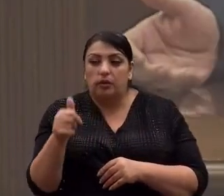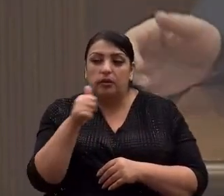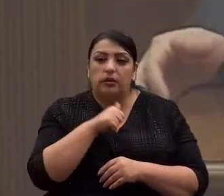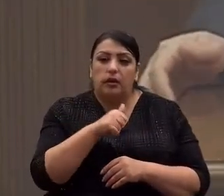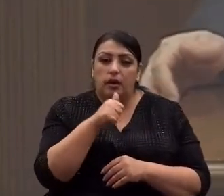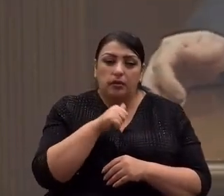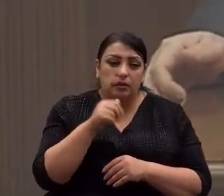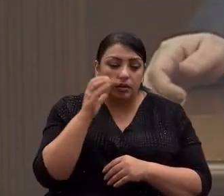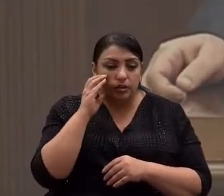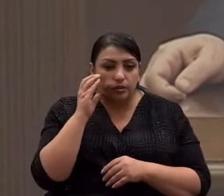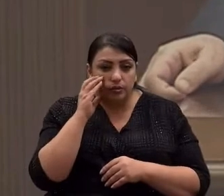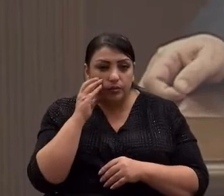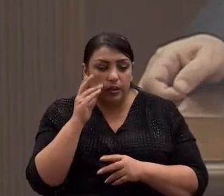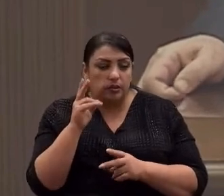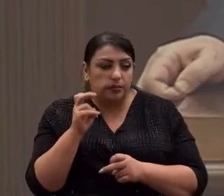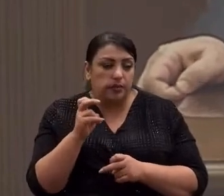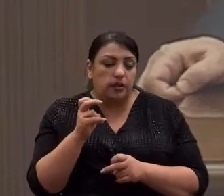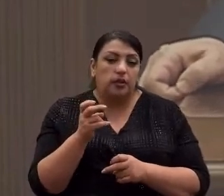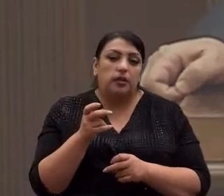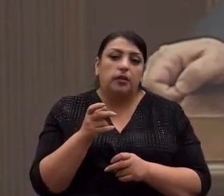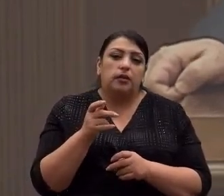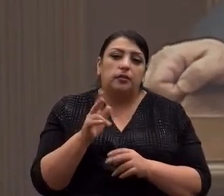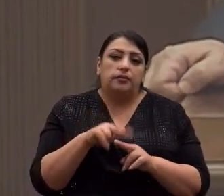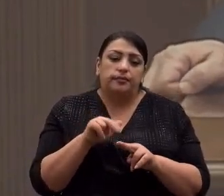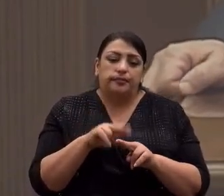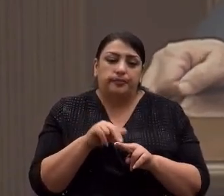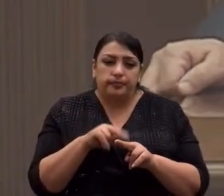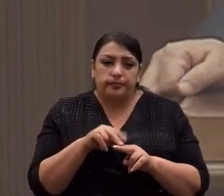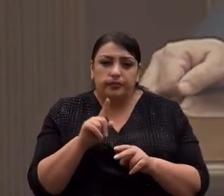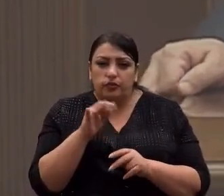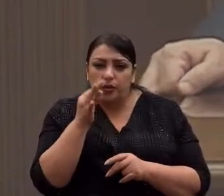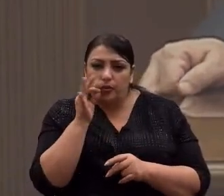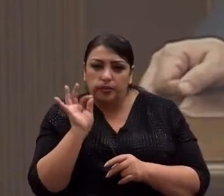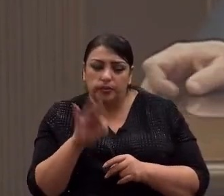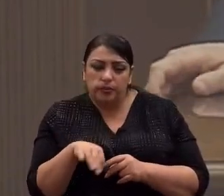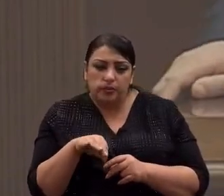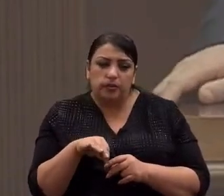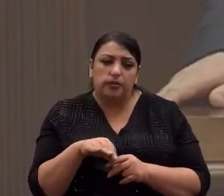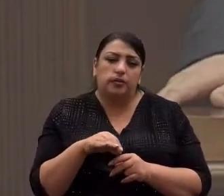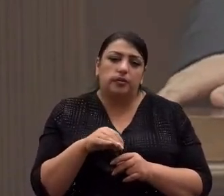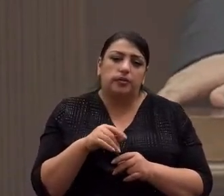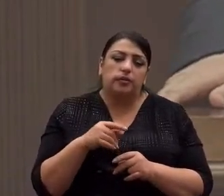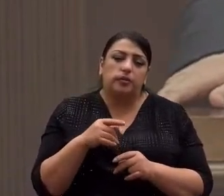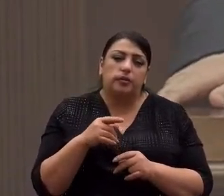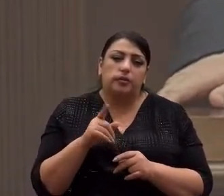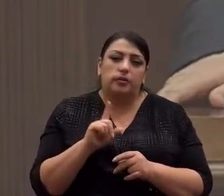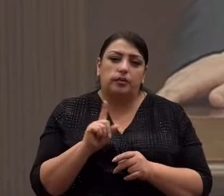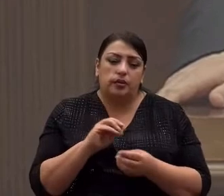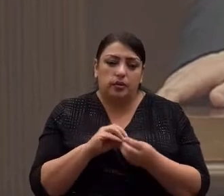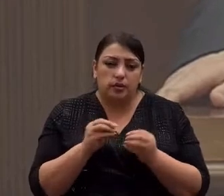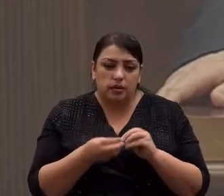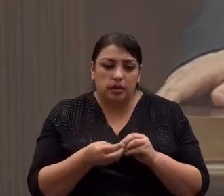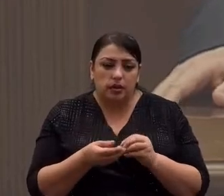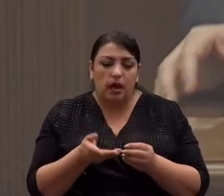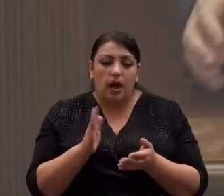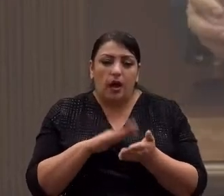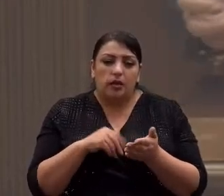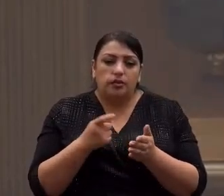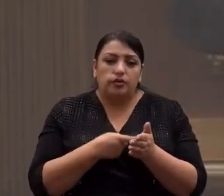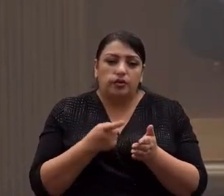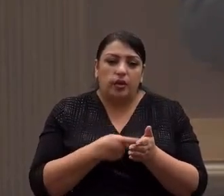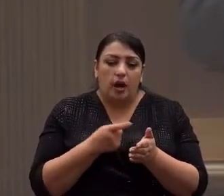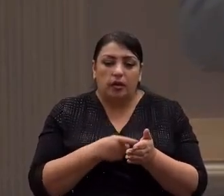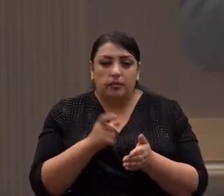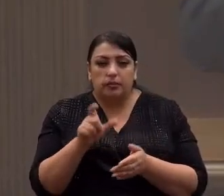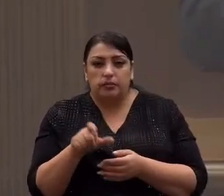հնարավորությունը չի օգտվում։ Օպերատիվ ծառայությունների, նաև հմտությունների ժառանգականության խնդիր կա։ Առանց քնչական մարմինների